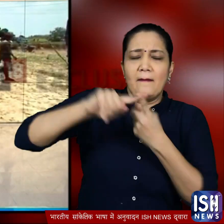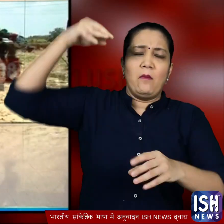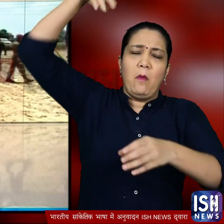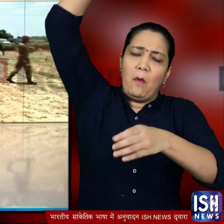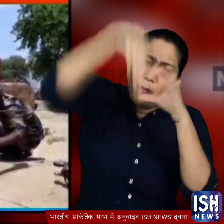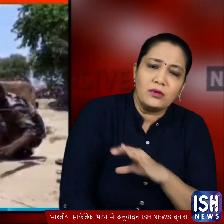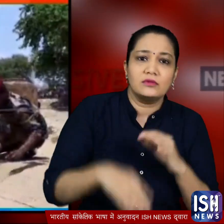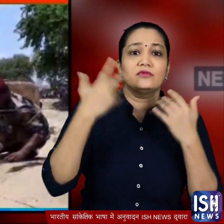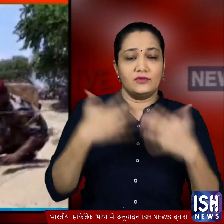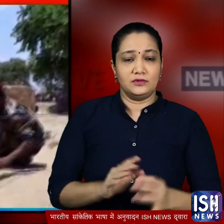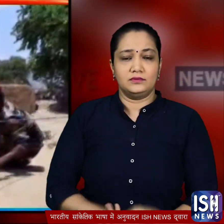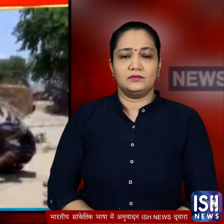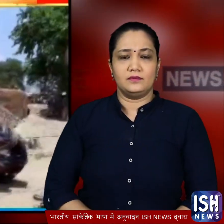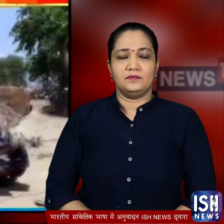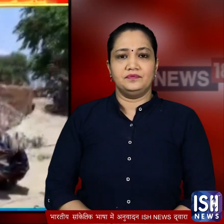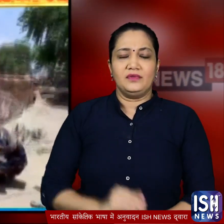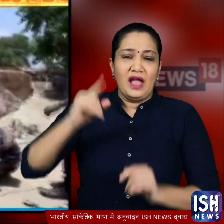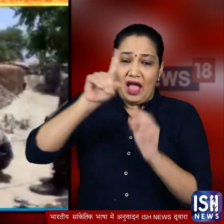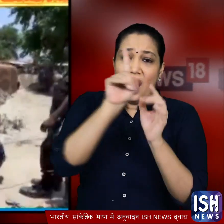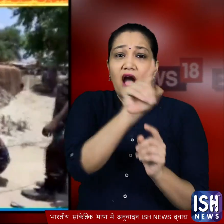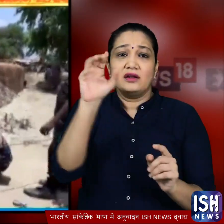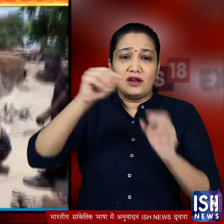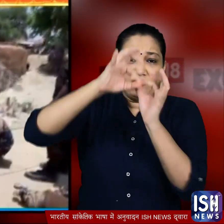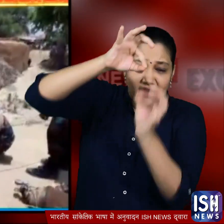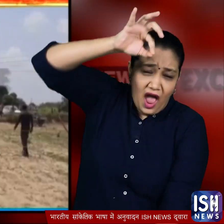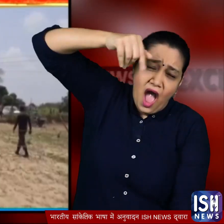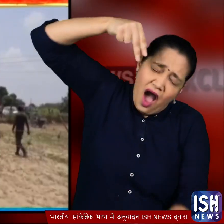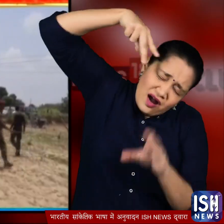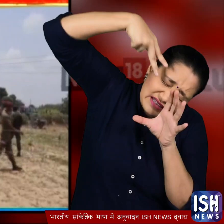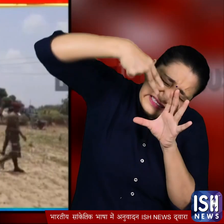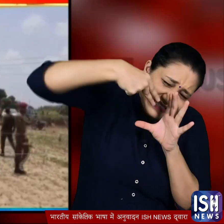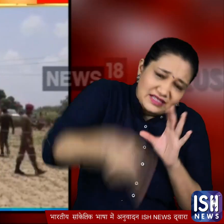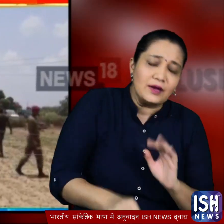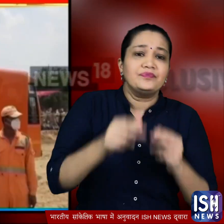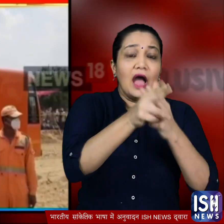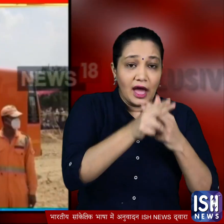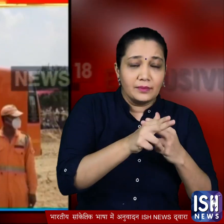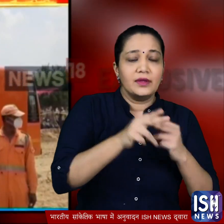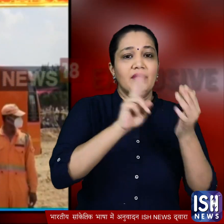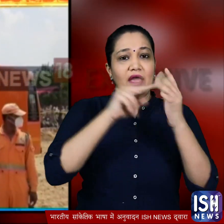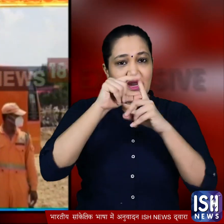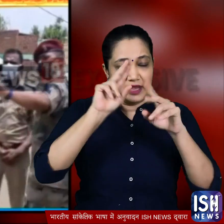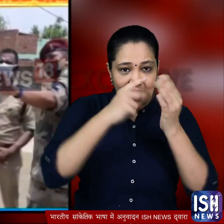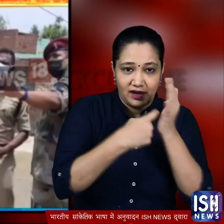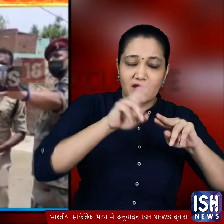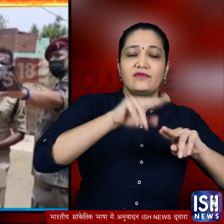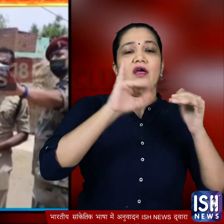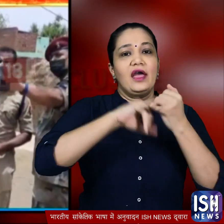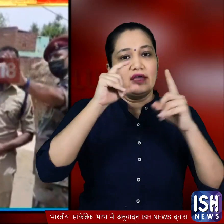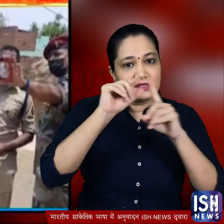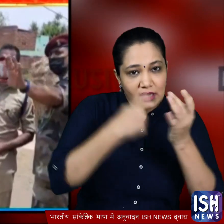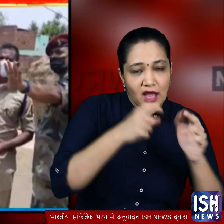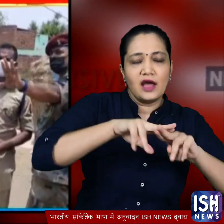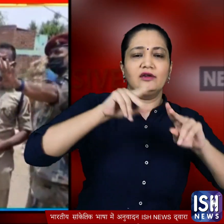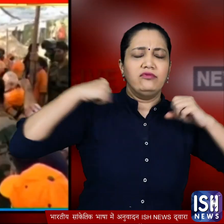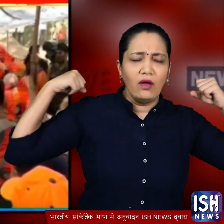था, जिसे 100 फीट गहरे बोरवेल से निकालने के लिए सेना के जवानों के साथ एनडीआरएफ और एसडीआरएफ की टीमों ने